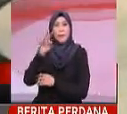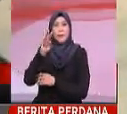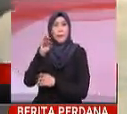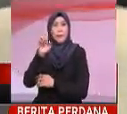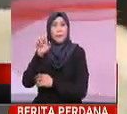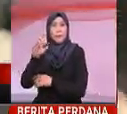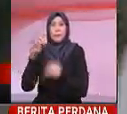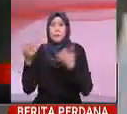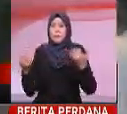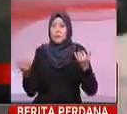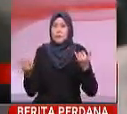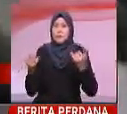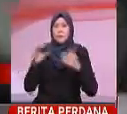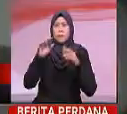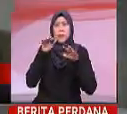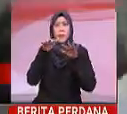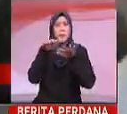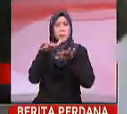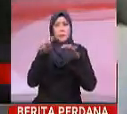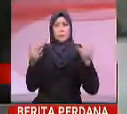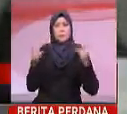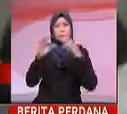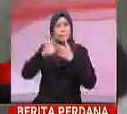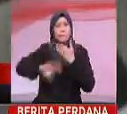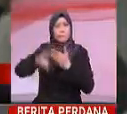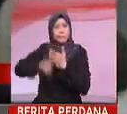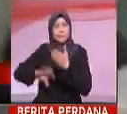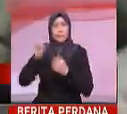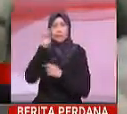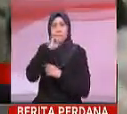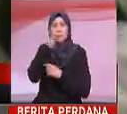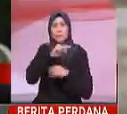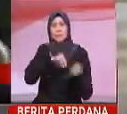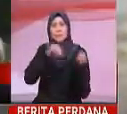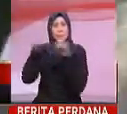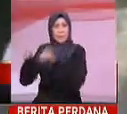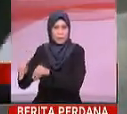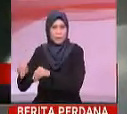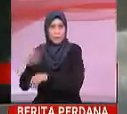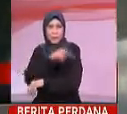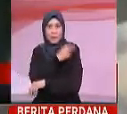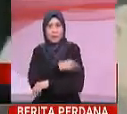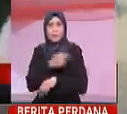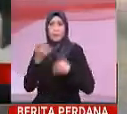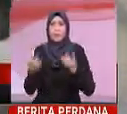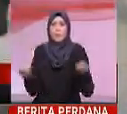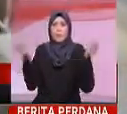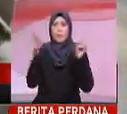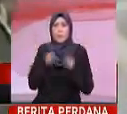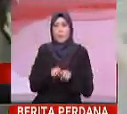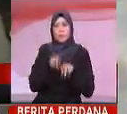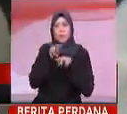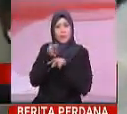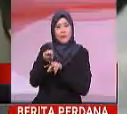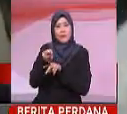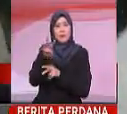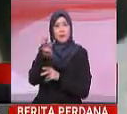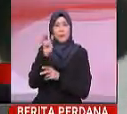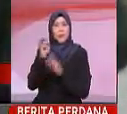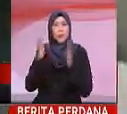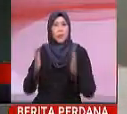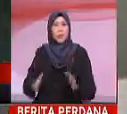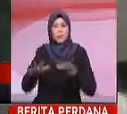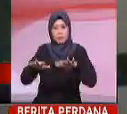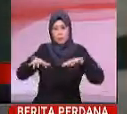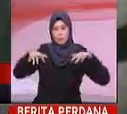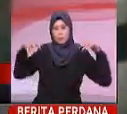20 penonton cedera parah dan dikejarkan ke hospital tempatan di Suryapet. Rakaman detik-detik kejadian menyaksikan kira-kira 400